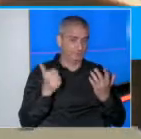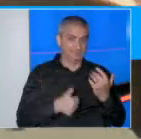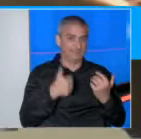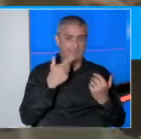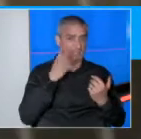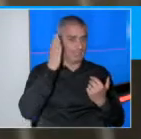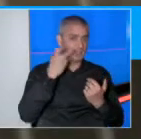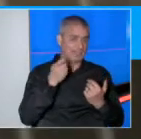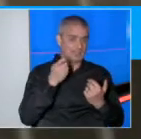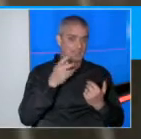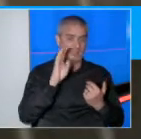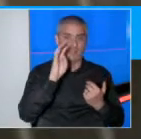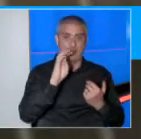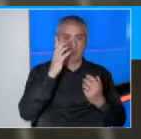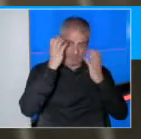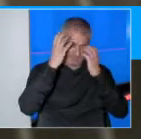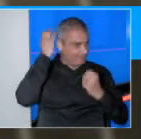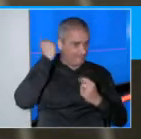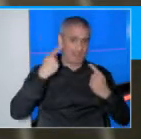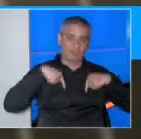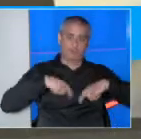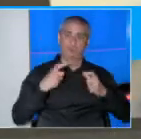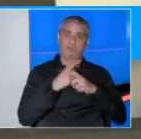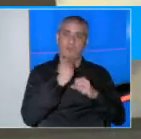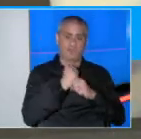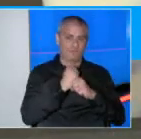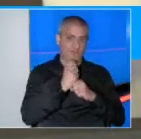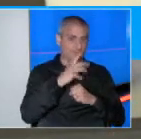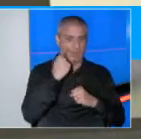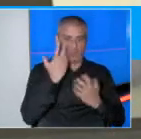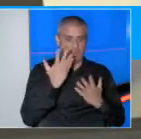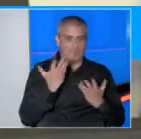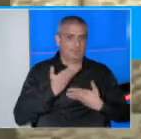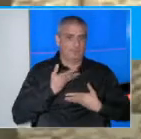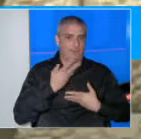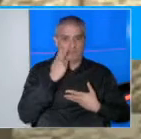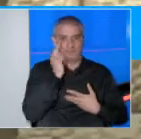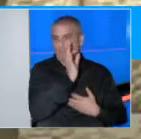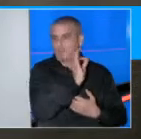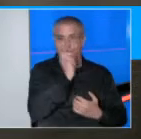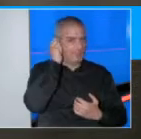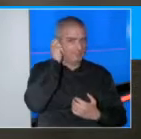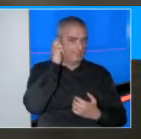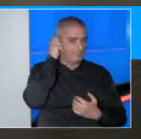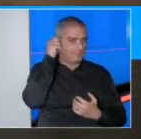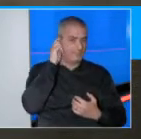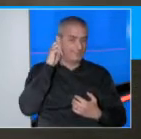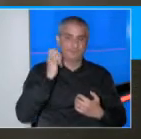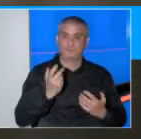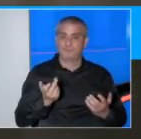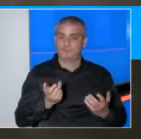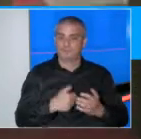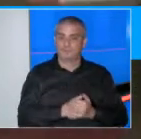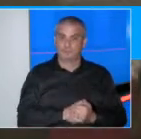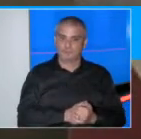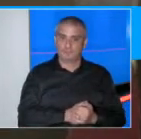השרה עתידה להיות מרב מיכאלי, יושבת ראש מפלגת העבודה. צריך גם לראות איך זה מתקבל מהצד שלהם. כן, תראה, גם היום נשאר על